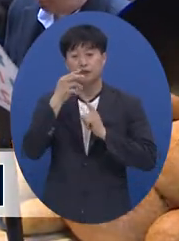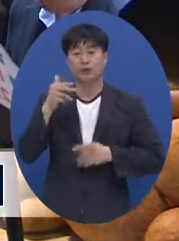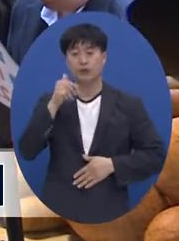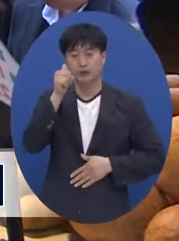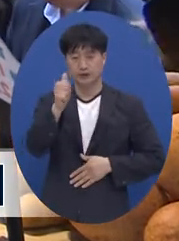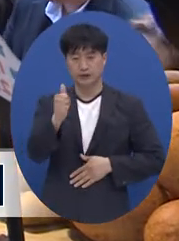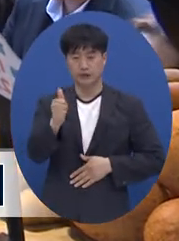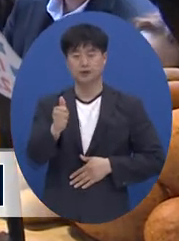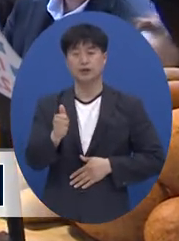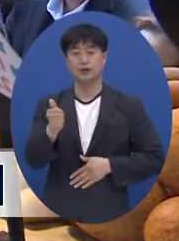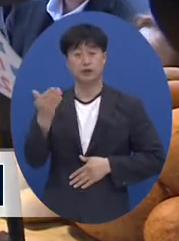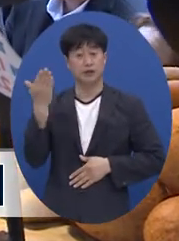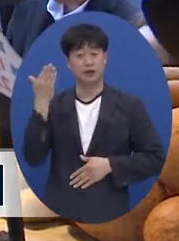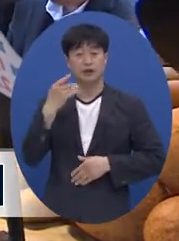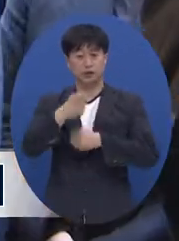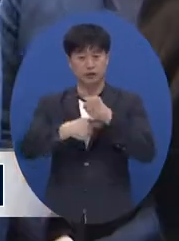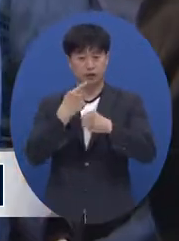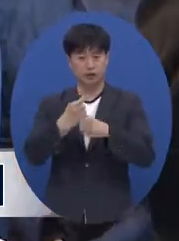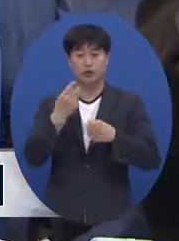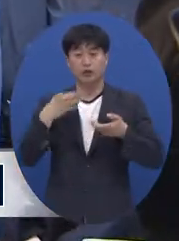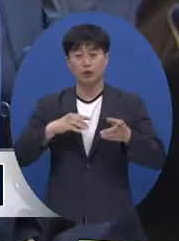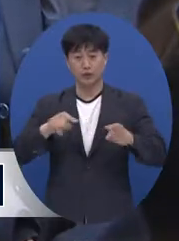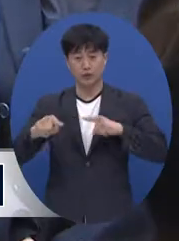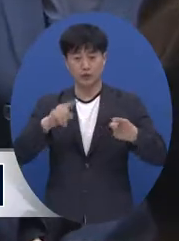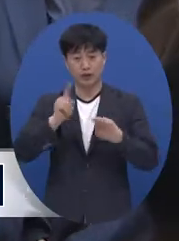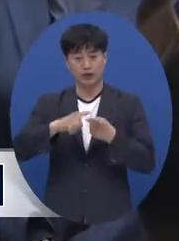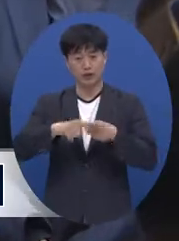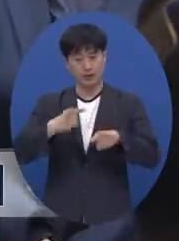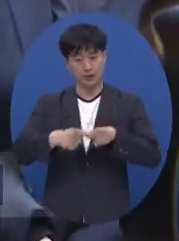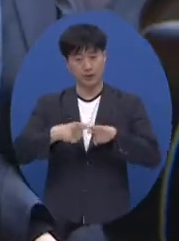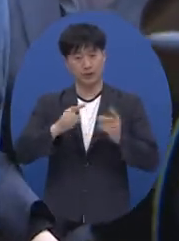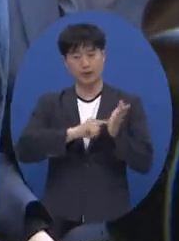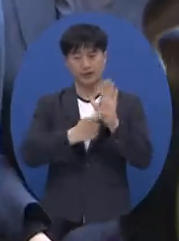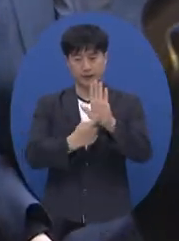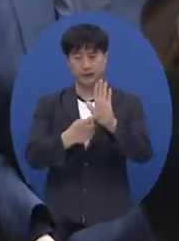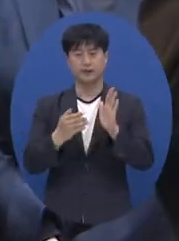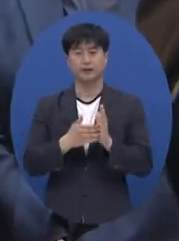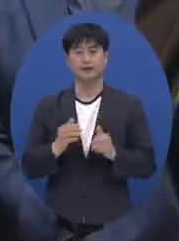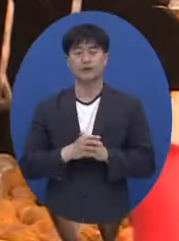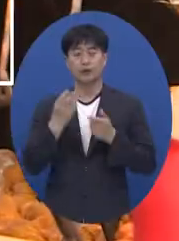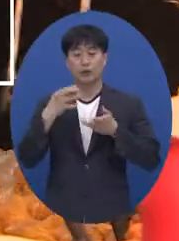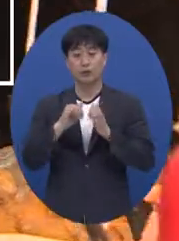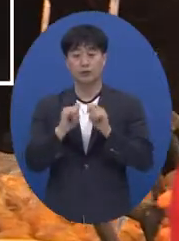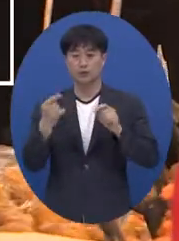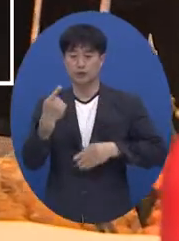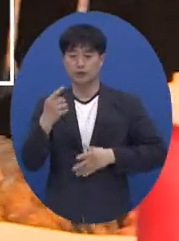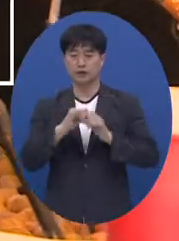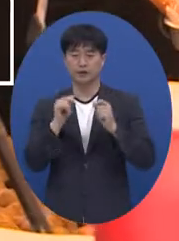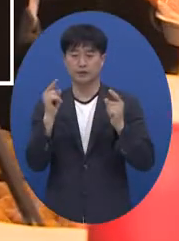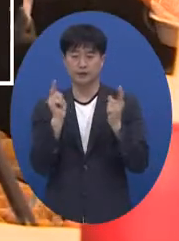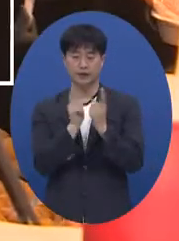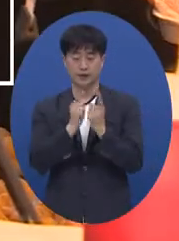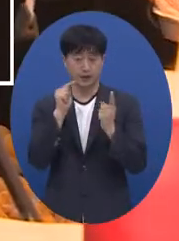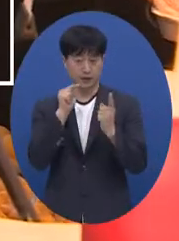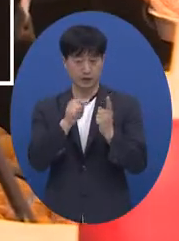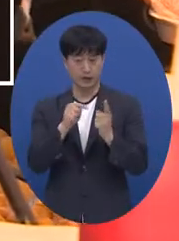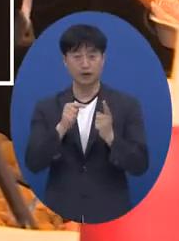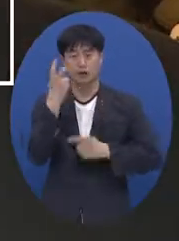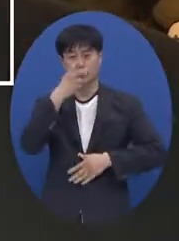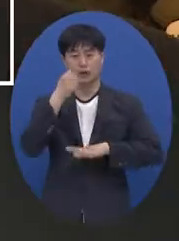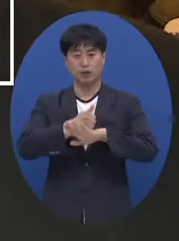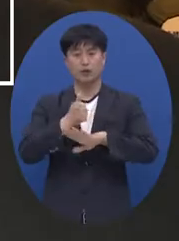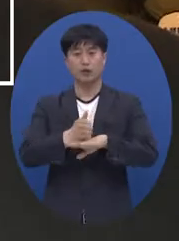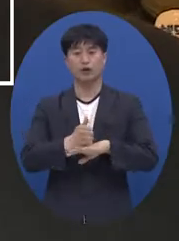이재명 경기도지사의 지난 1년간 도정 운영에 대한 평가가 나왔습니다. 경기도민 1,000명을 대상으로 조사한 결과